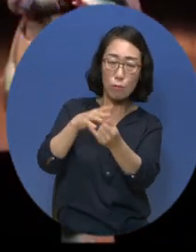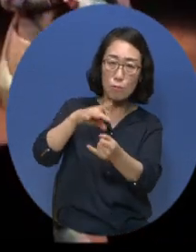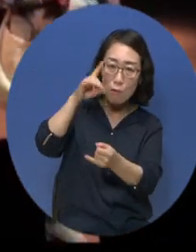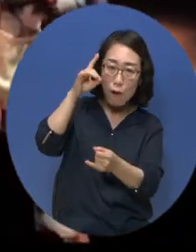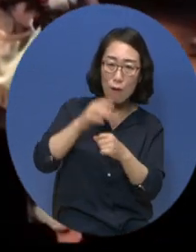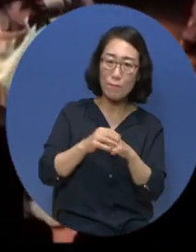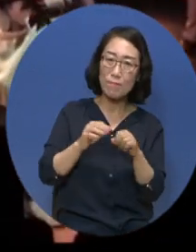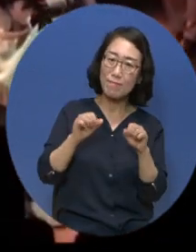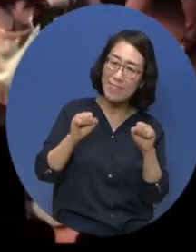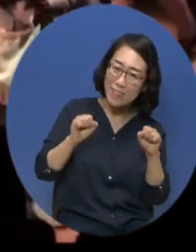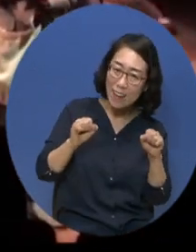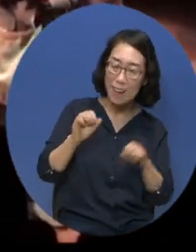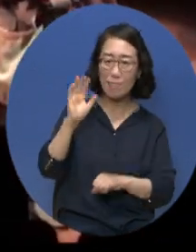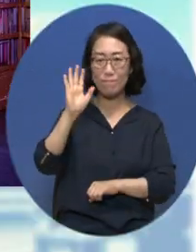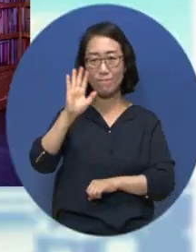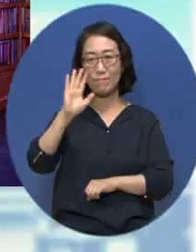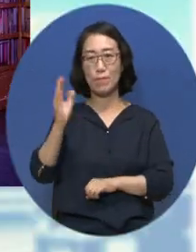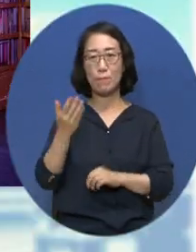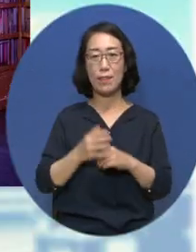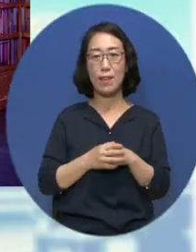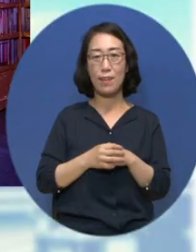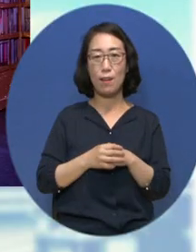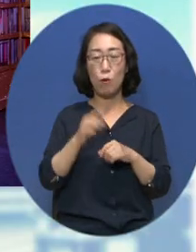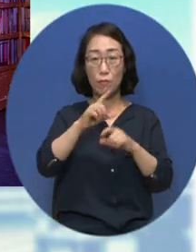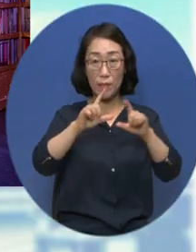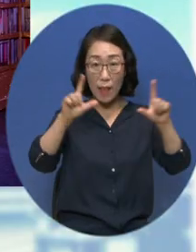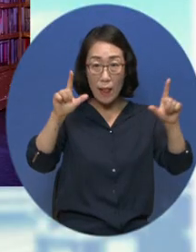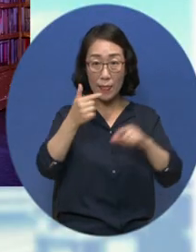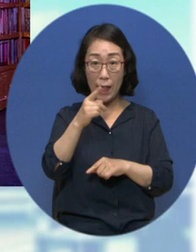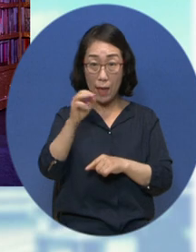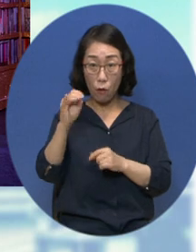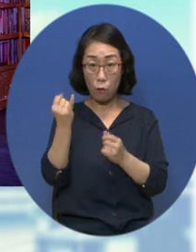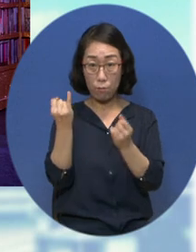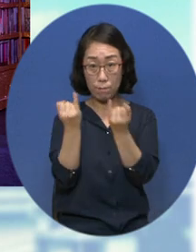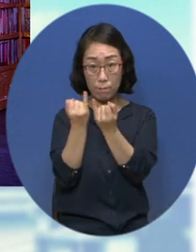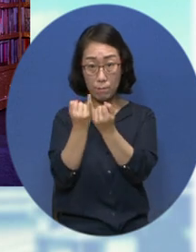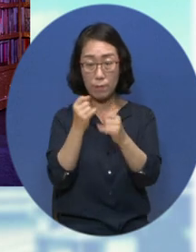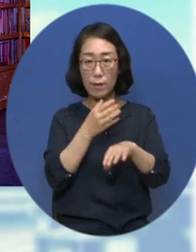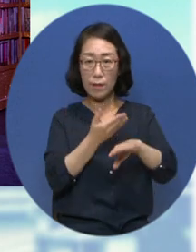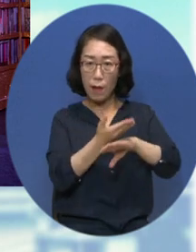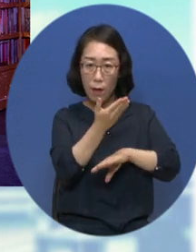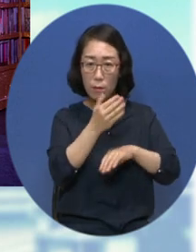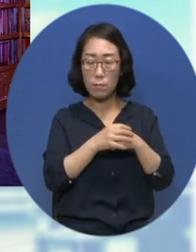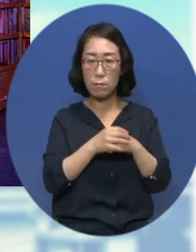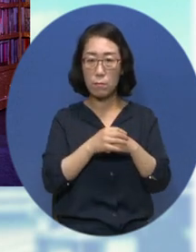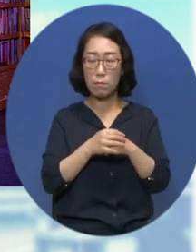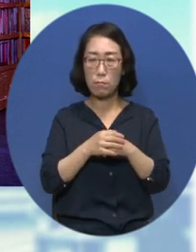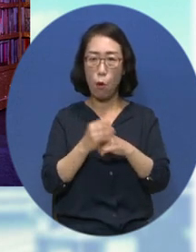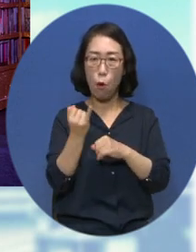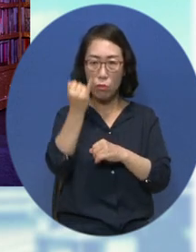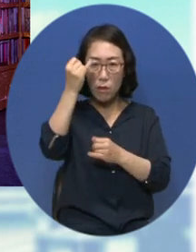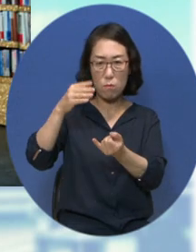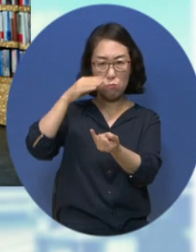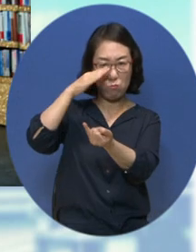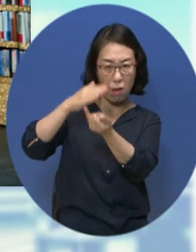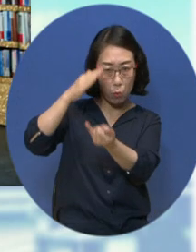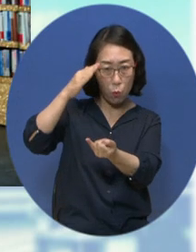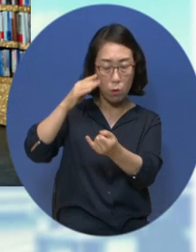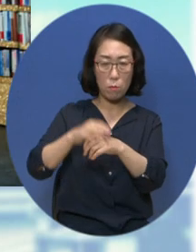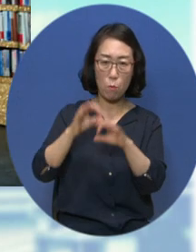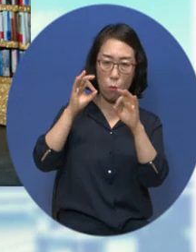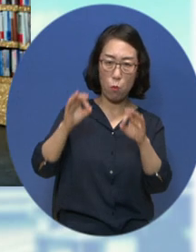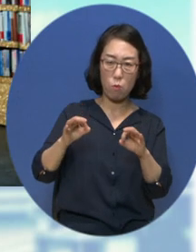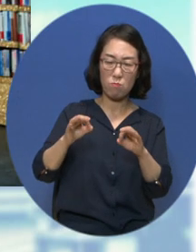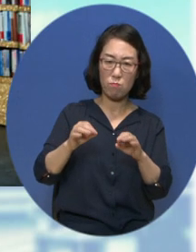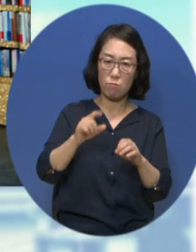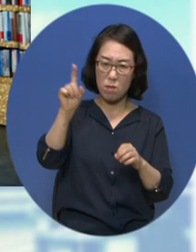첫인사를 나누게 됩니다. 어느 날 나영은 동료 언니를 부당하게 해고하려는 서점 사장의 횡포에